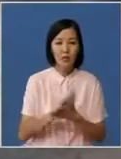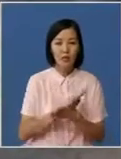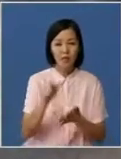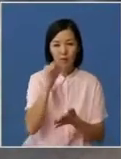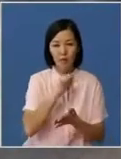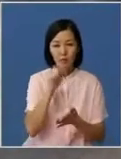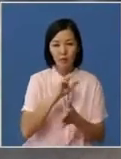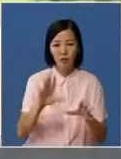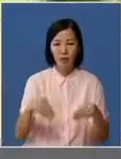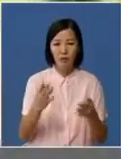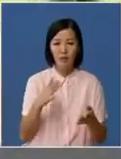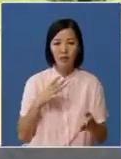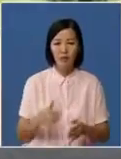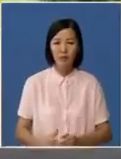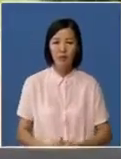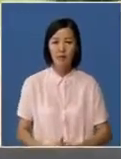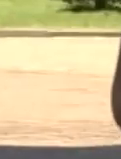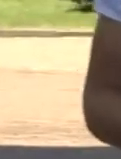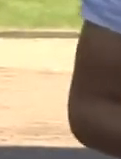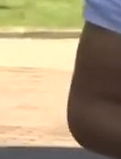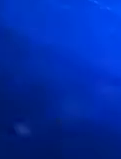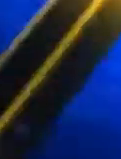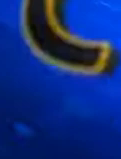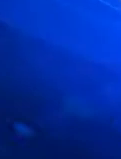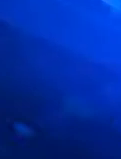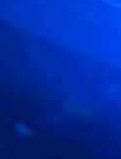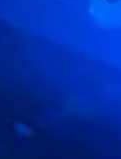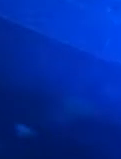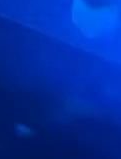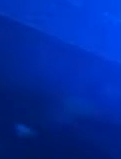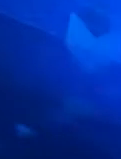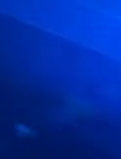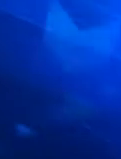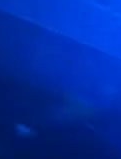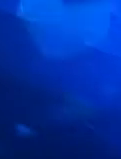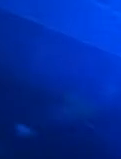таратылды. Медет Жұмабай, Әсет Дүйсенбек, Жетісу телеарнасы.